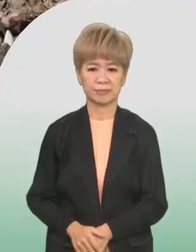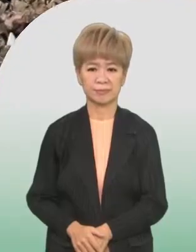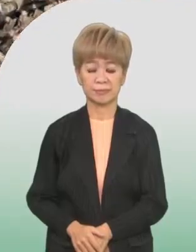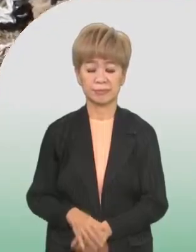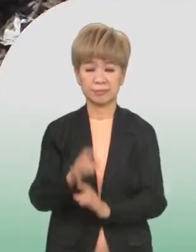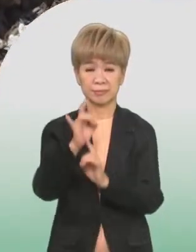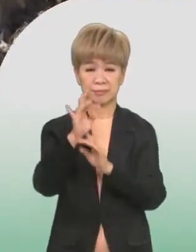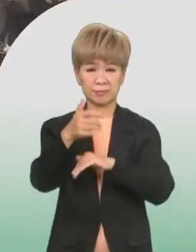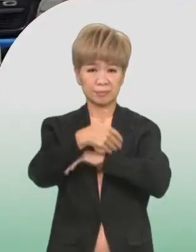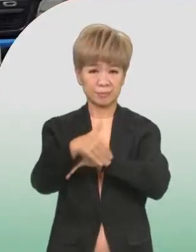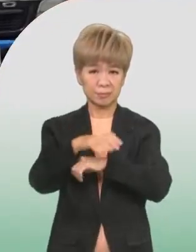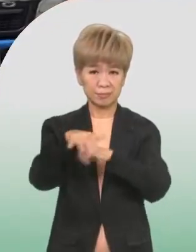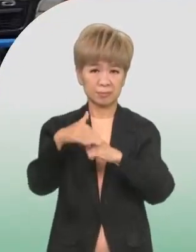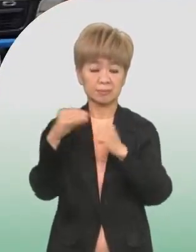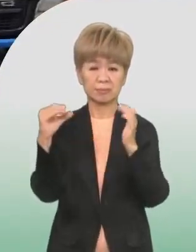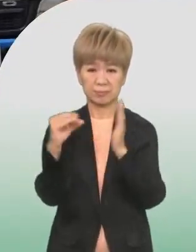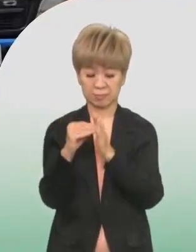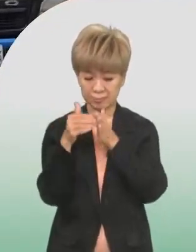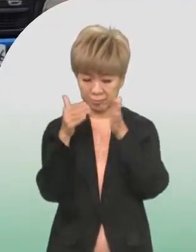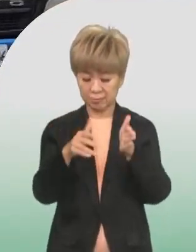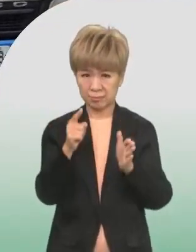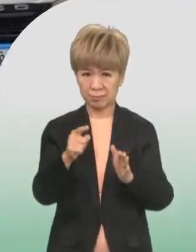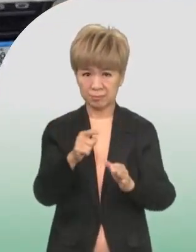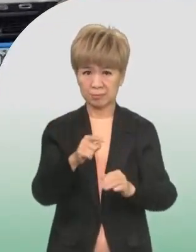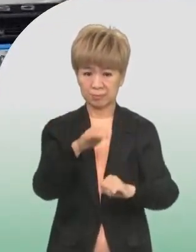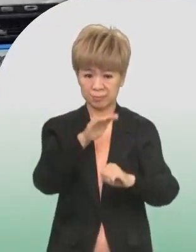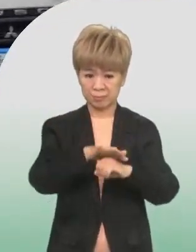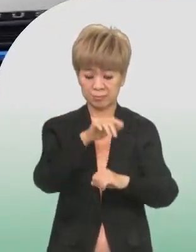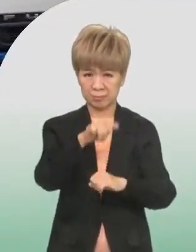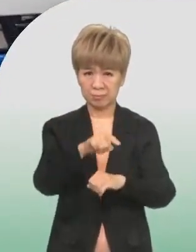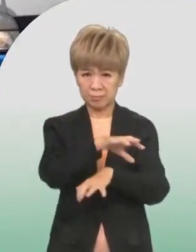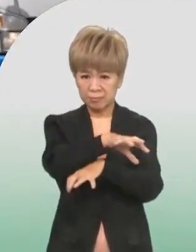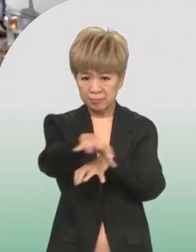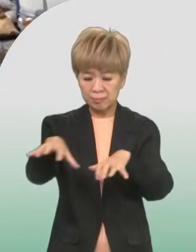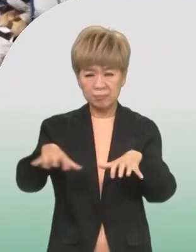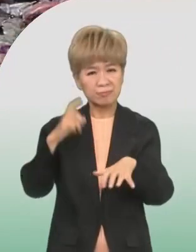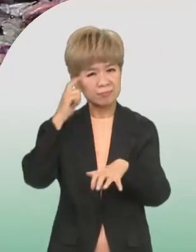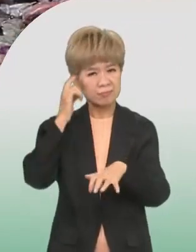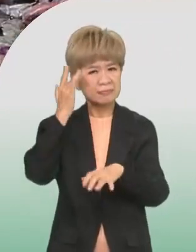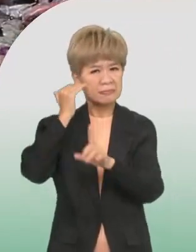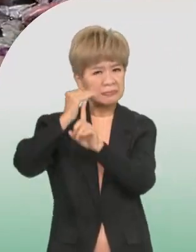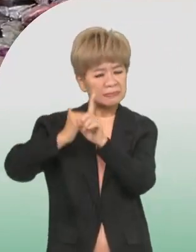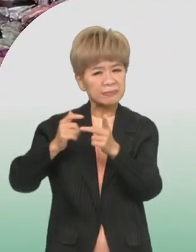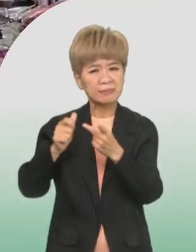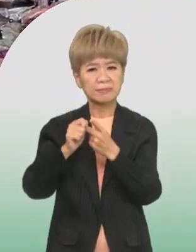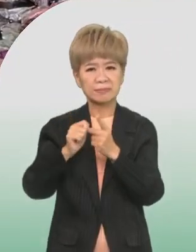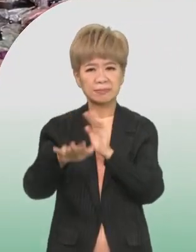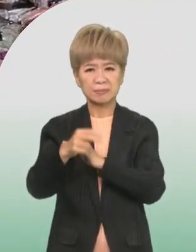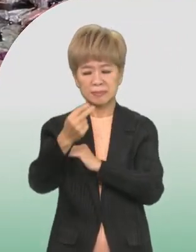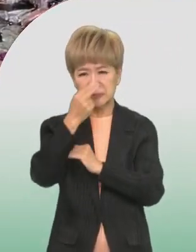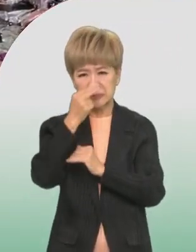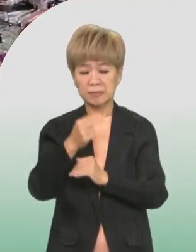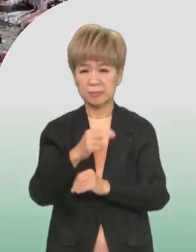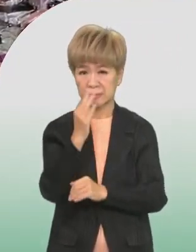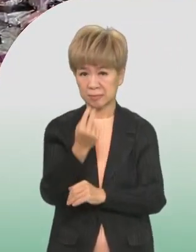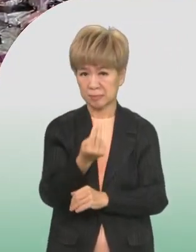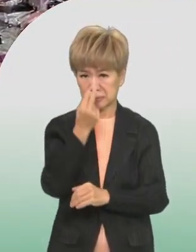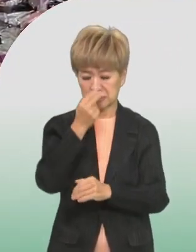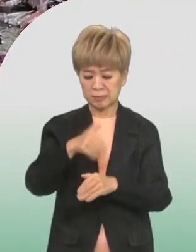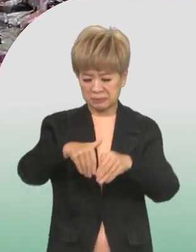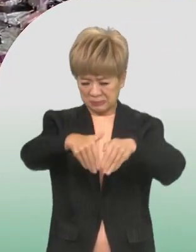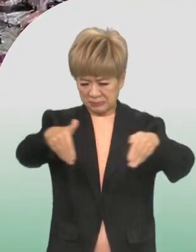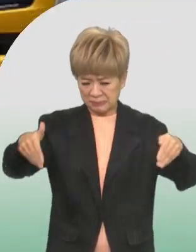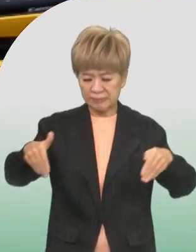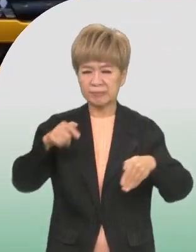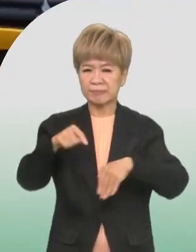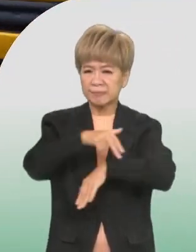新竹县环保局针对一下一脉冲的环境，提出公大温度同空气含个瓦斯气隔开来一条